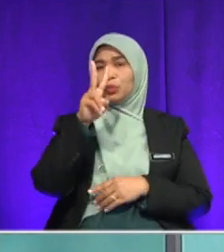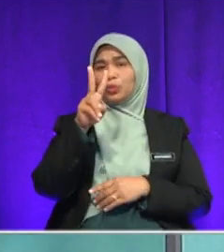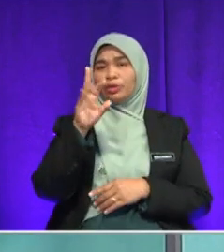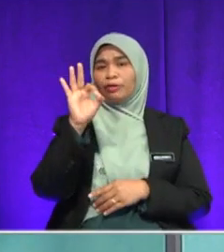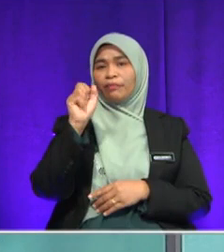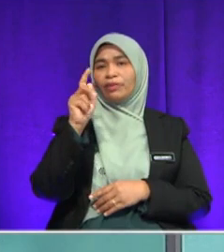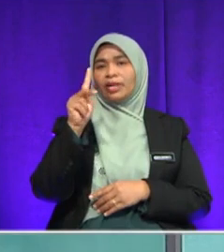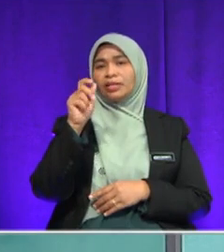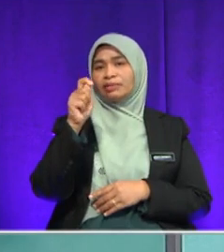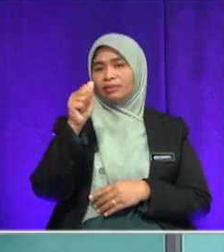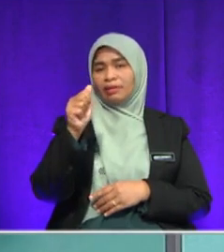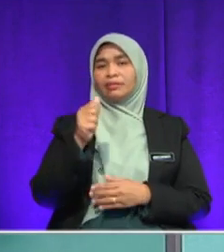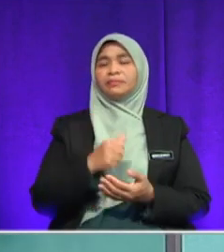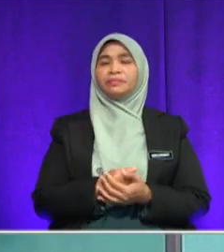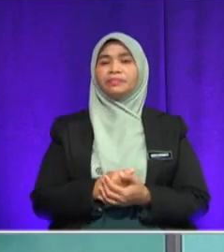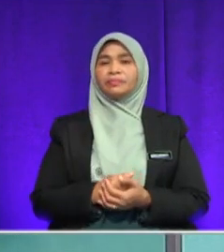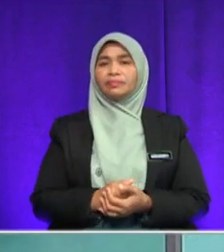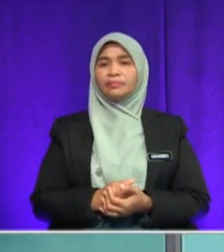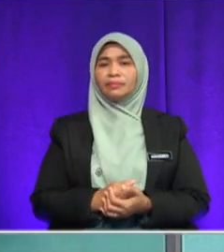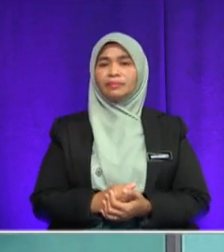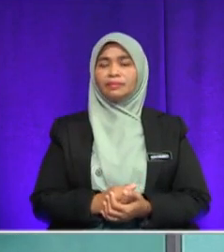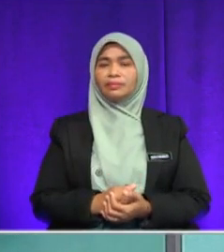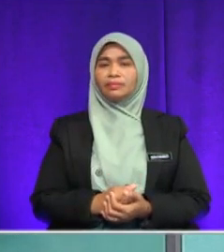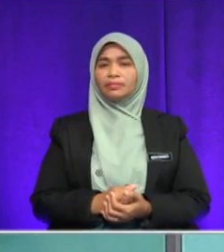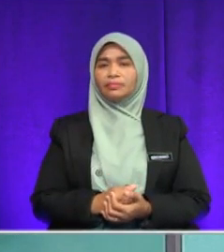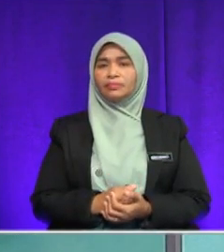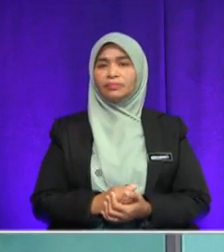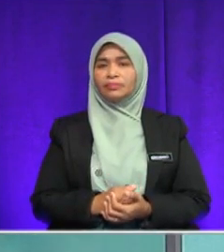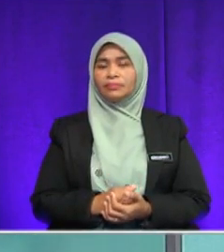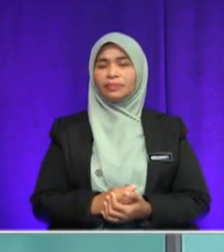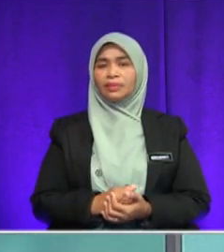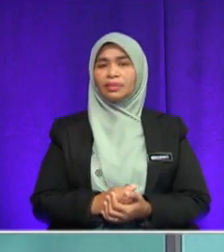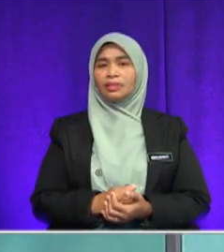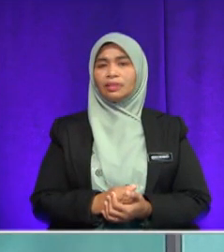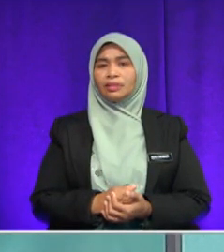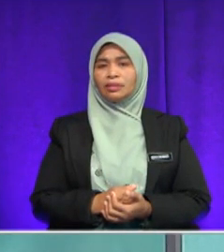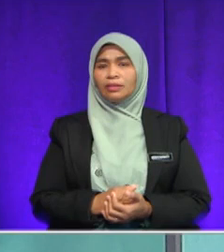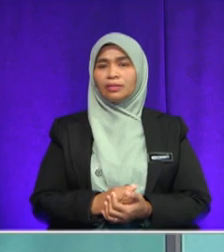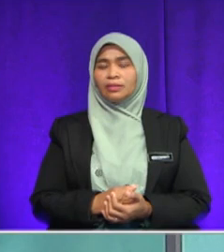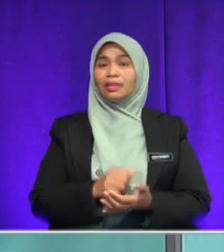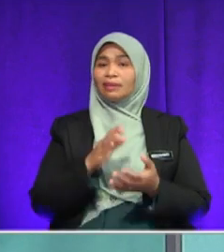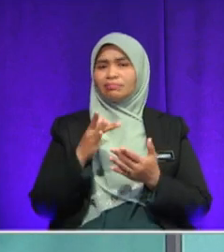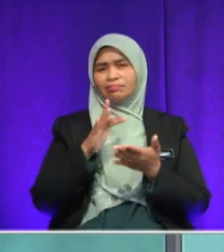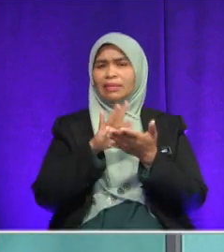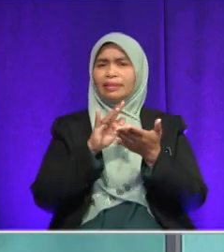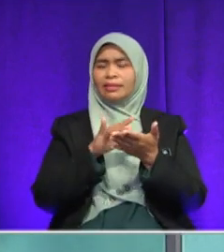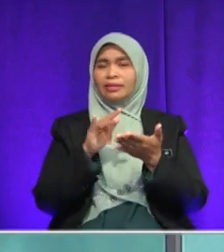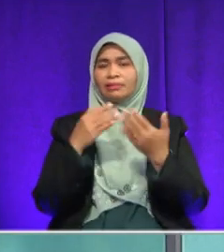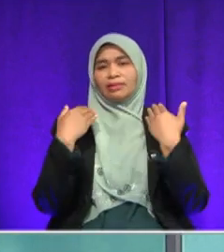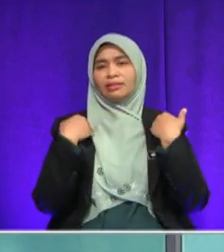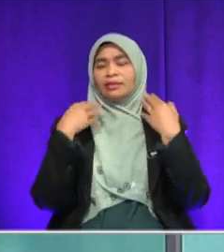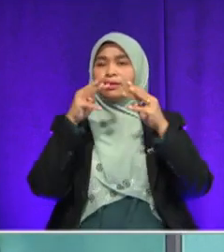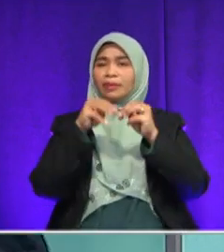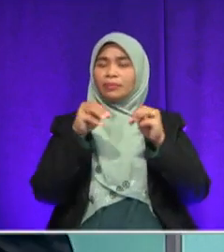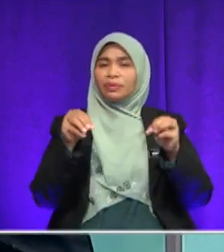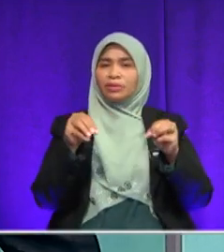iaitu harga barang lain dan cita rasa. Okey. So, kadang-kadang pelajar ataupun